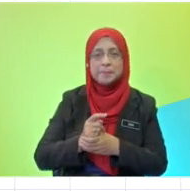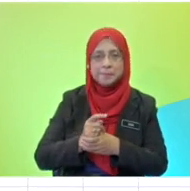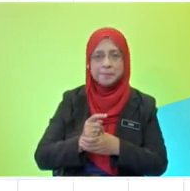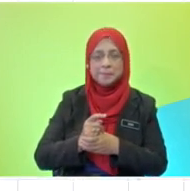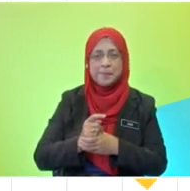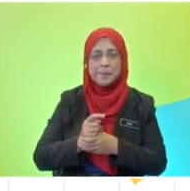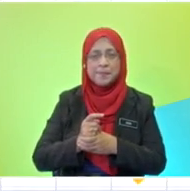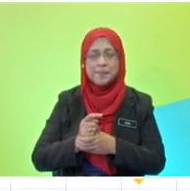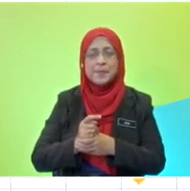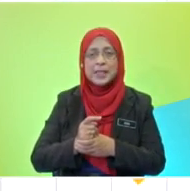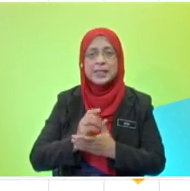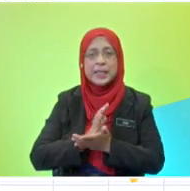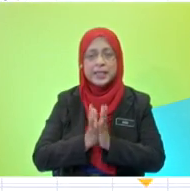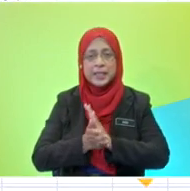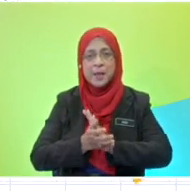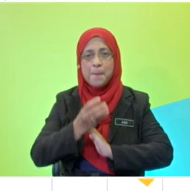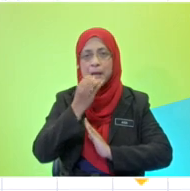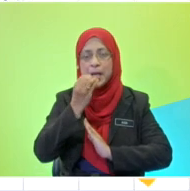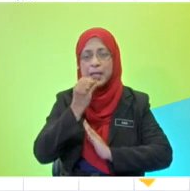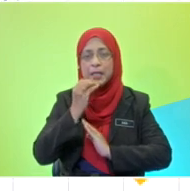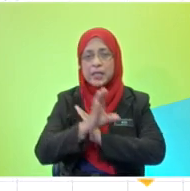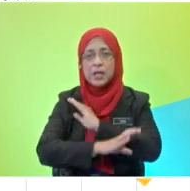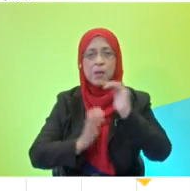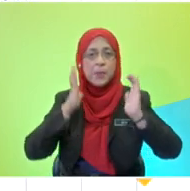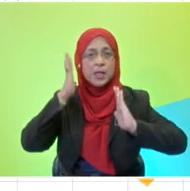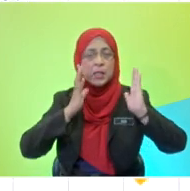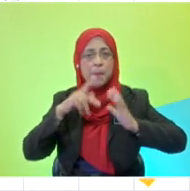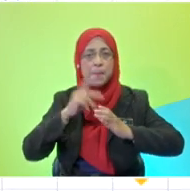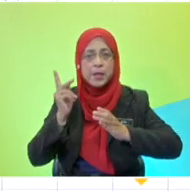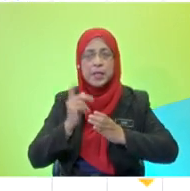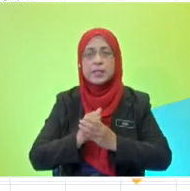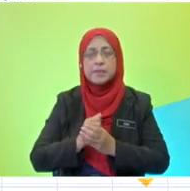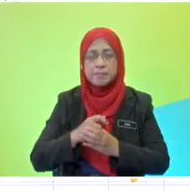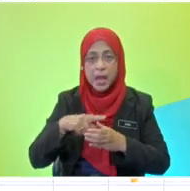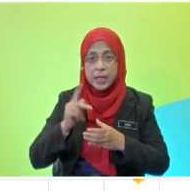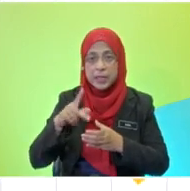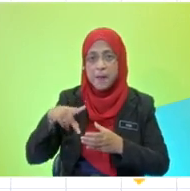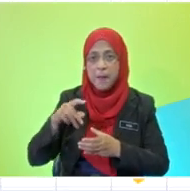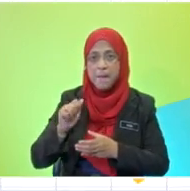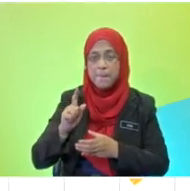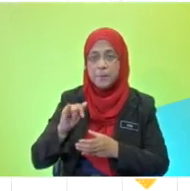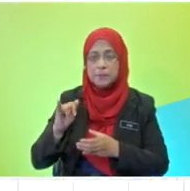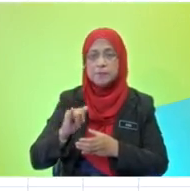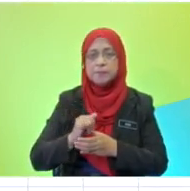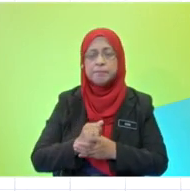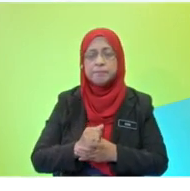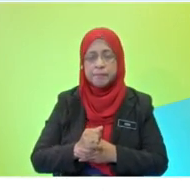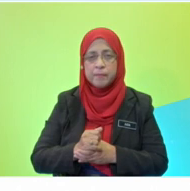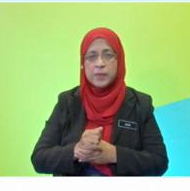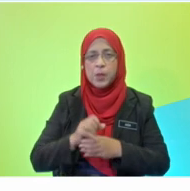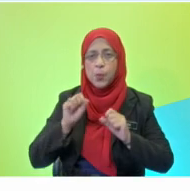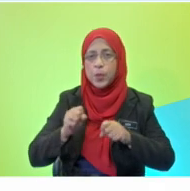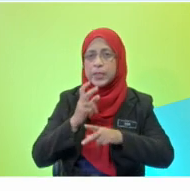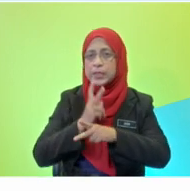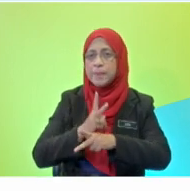jadi makanan asasi negara lain contohnya maka hak asasi tidak boleh senang boleh disimpan dan tidak mudah rusak itu yang